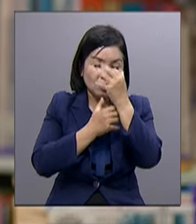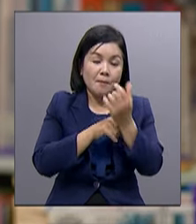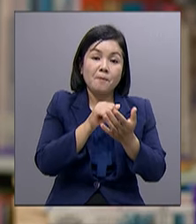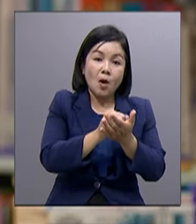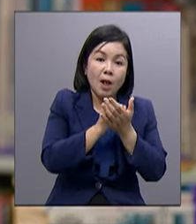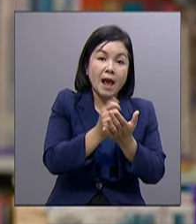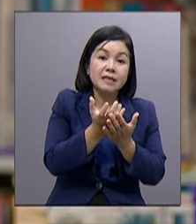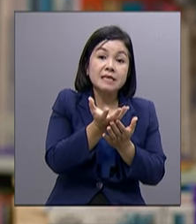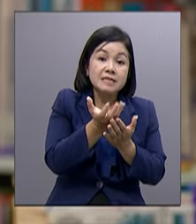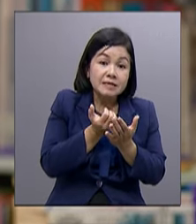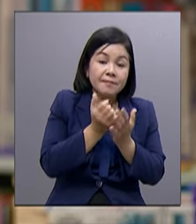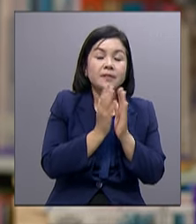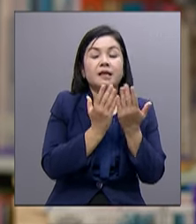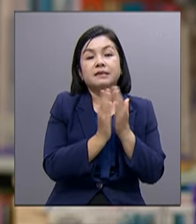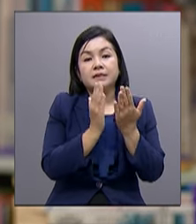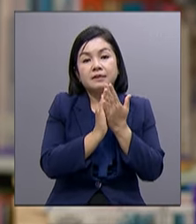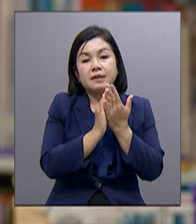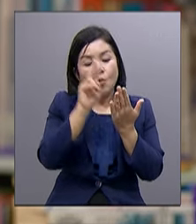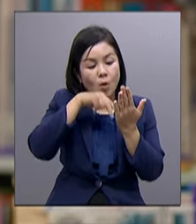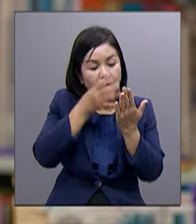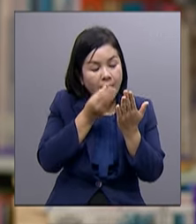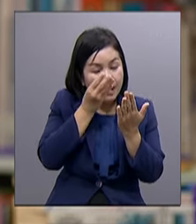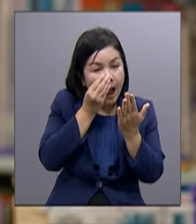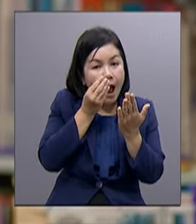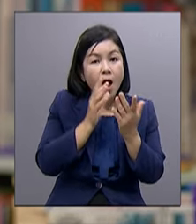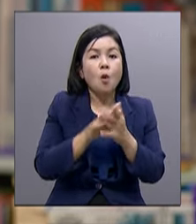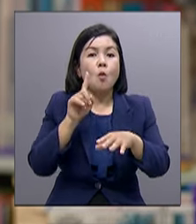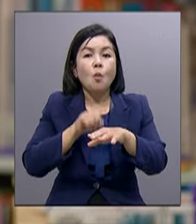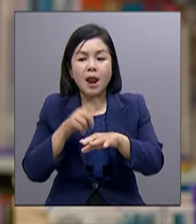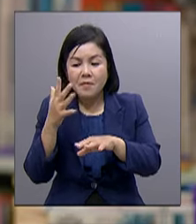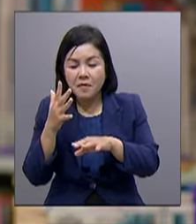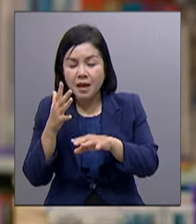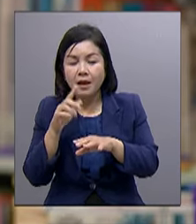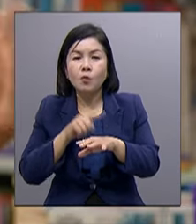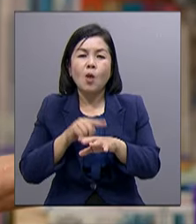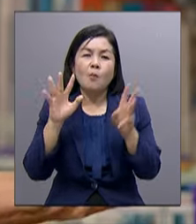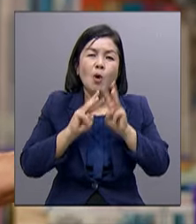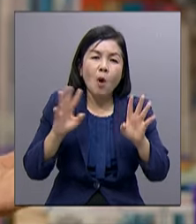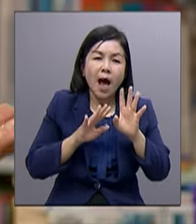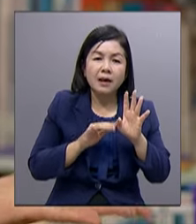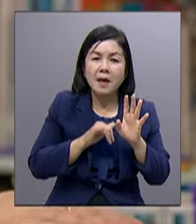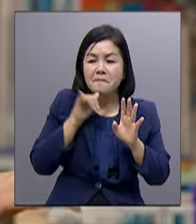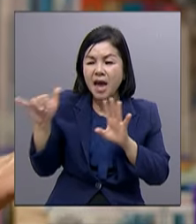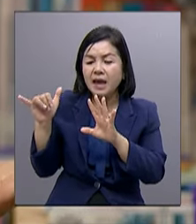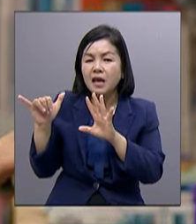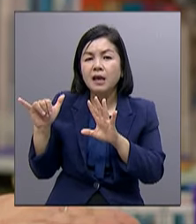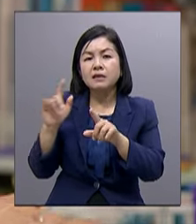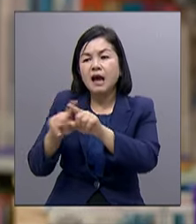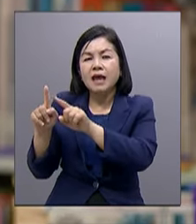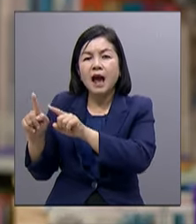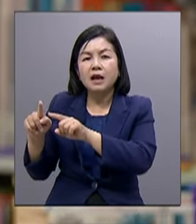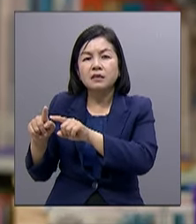ที่อาจจะไม่มีเวลาหรือไม่สะดวกในการที่จะไปยืมกับห้องสมุดนั้นๆ